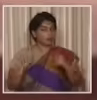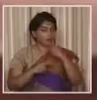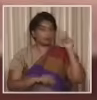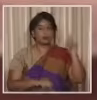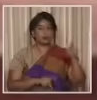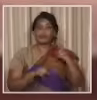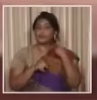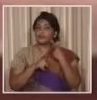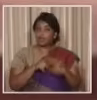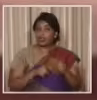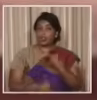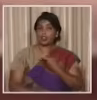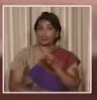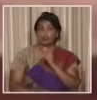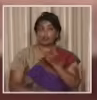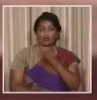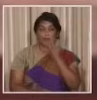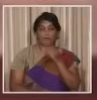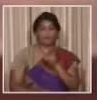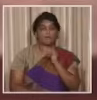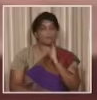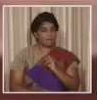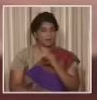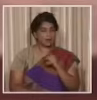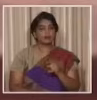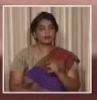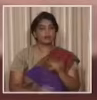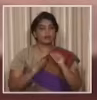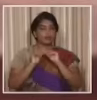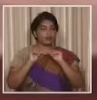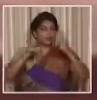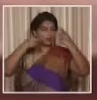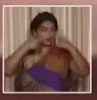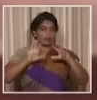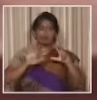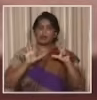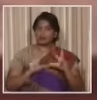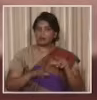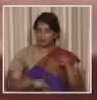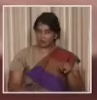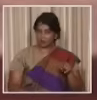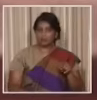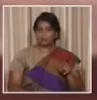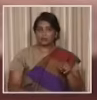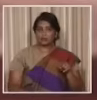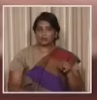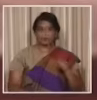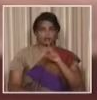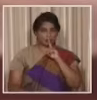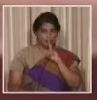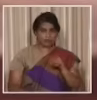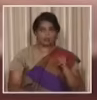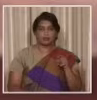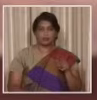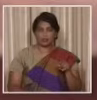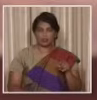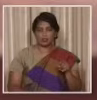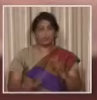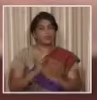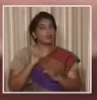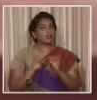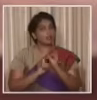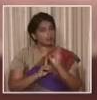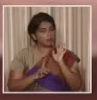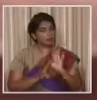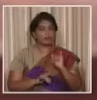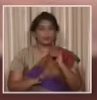විසින් පමණක්ම දඬුවම් කළ හැකි වැරදි ගණයට ගණන වගන්ති 8 ගරු කතානායකතුමනි වගන්ති 8 තියෙනවා මන්ත්‍රීවරයෙකු